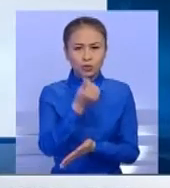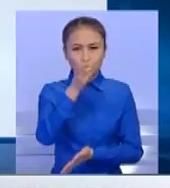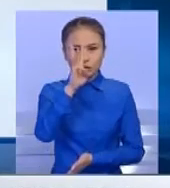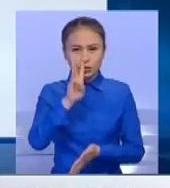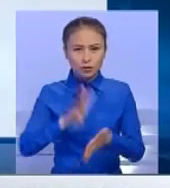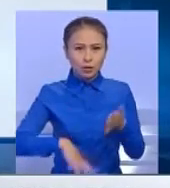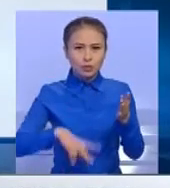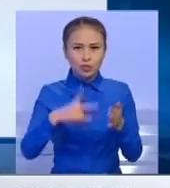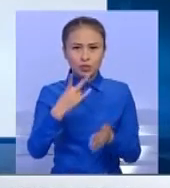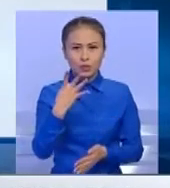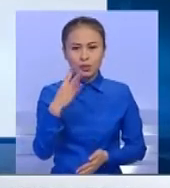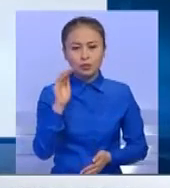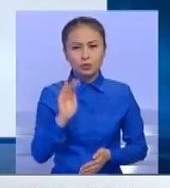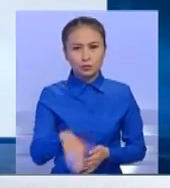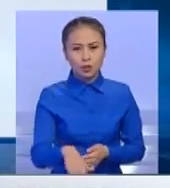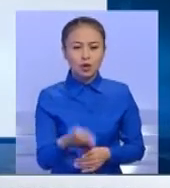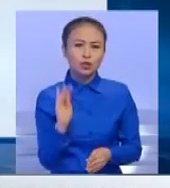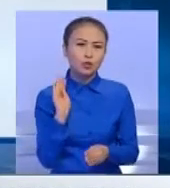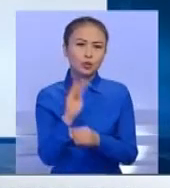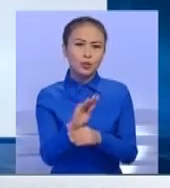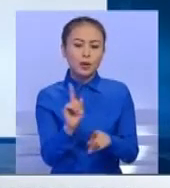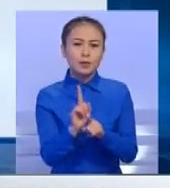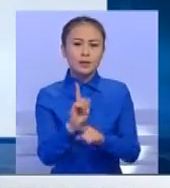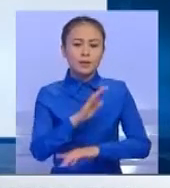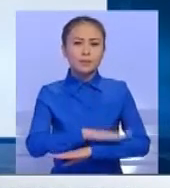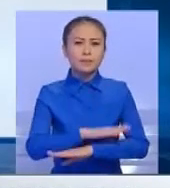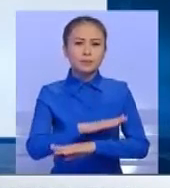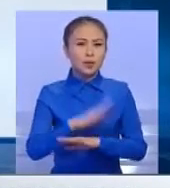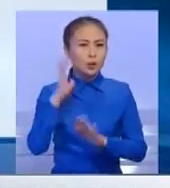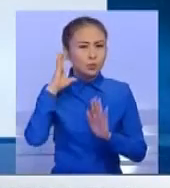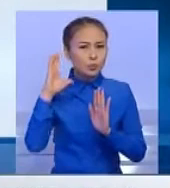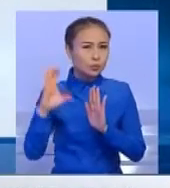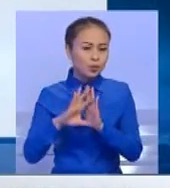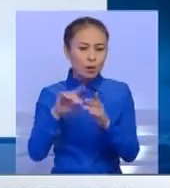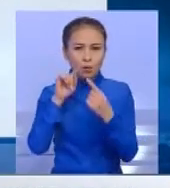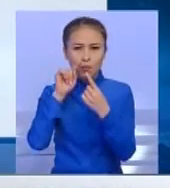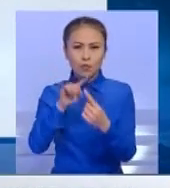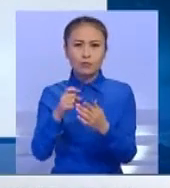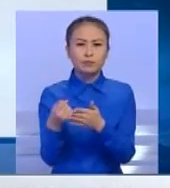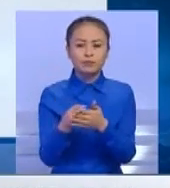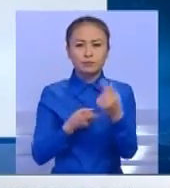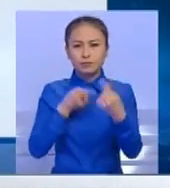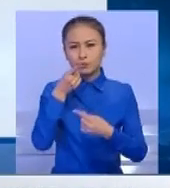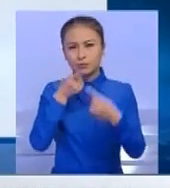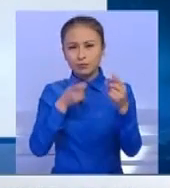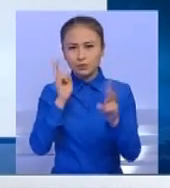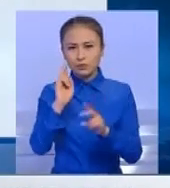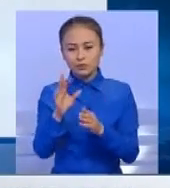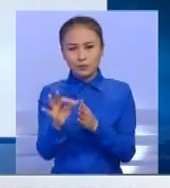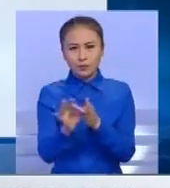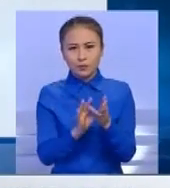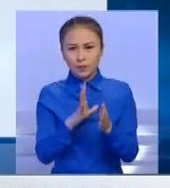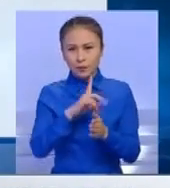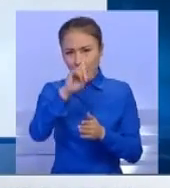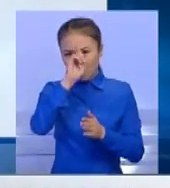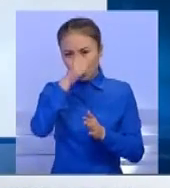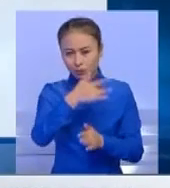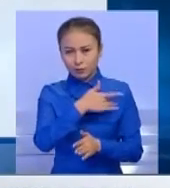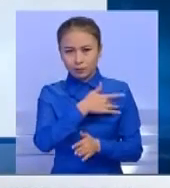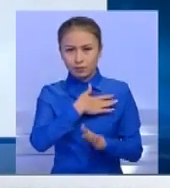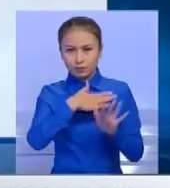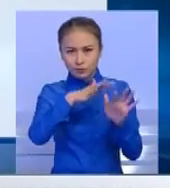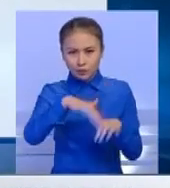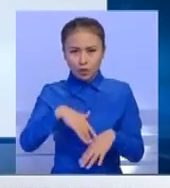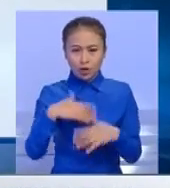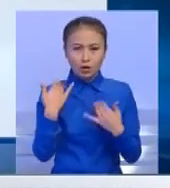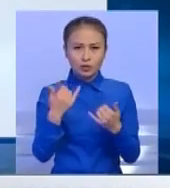мөлшері 24 мың теңге. Сондай-ақ тәртіп сақшыларына бағынбай қарсылық танытқандар бұрын бірден бір жылға жүргізуші куәлігінен айырылса,